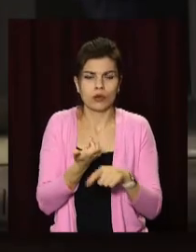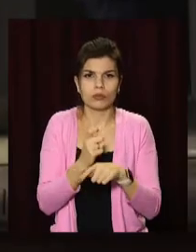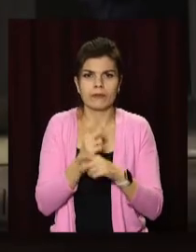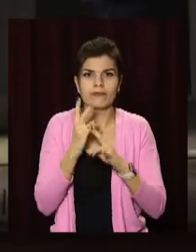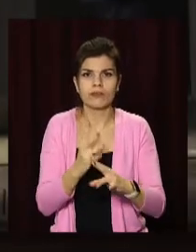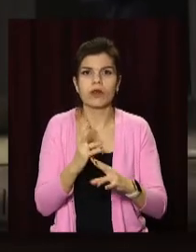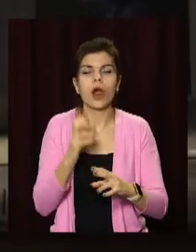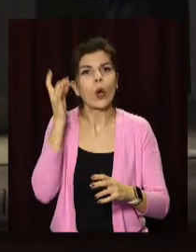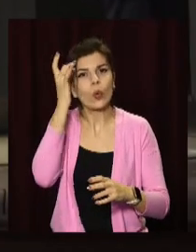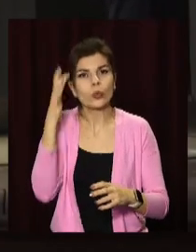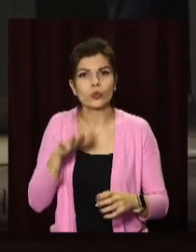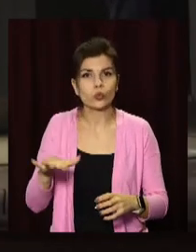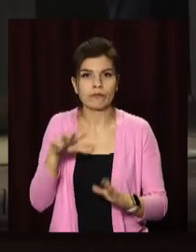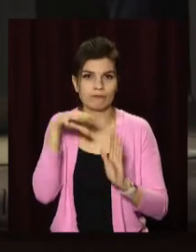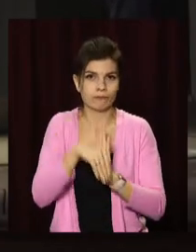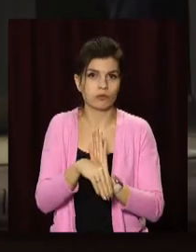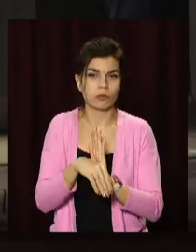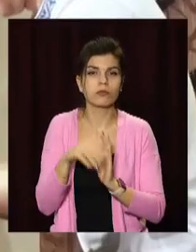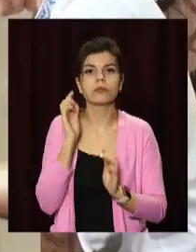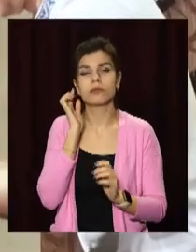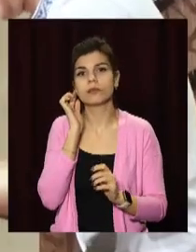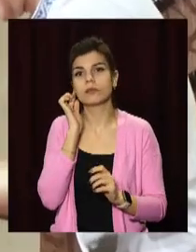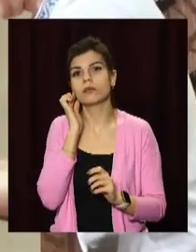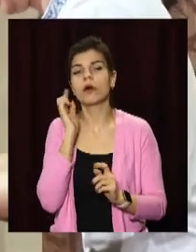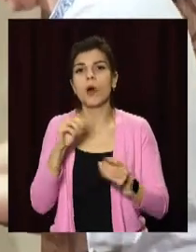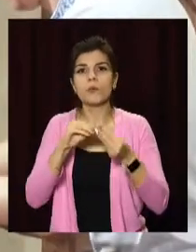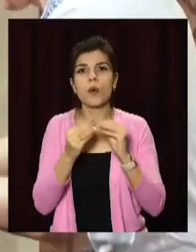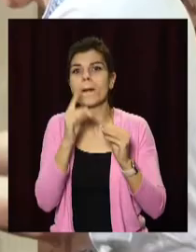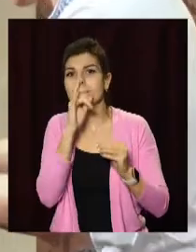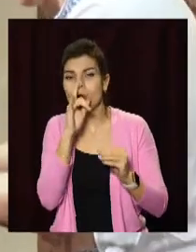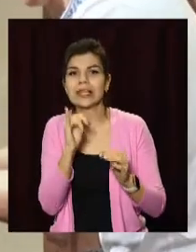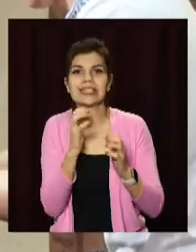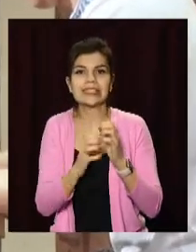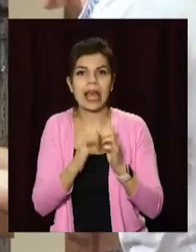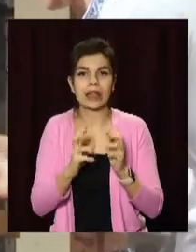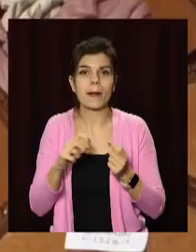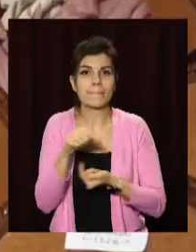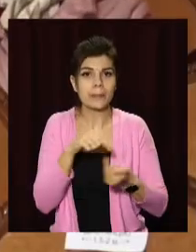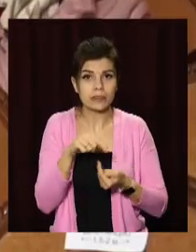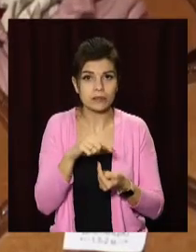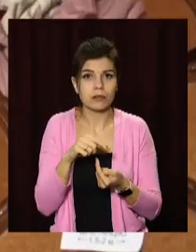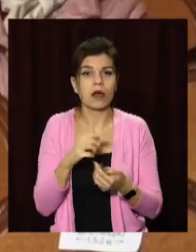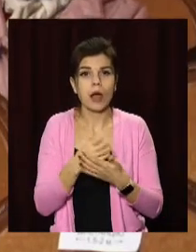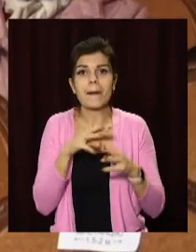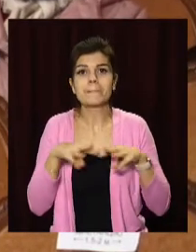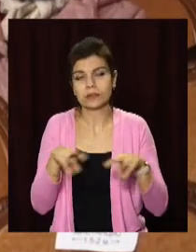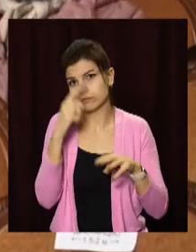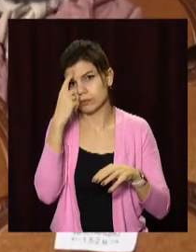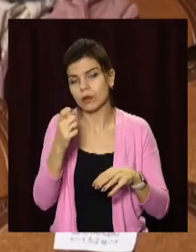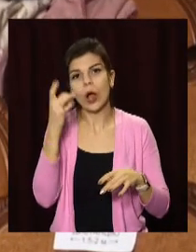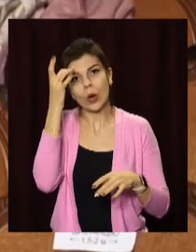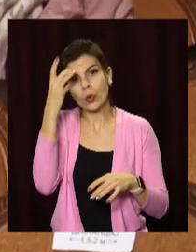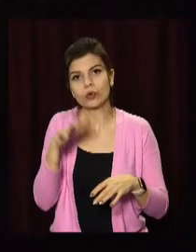шкоди сфері культури, зокрема. Непереливки будуть також малому та середньому бізнесу. Міністр наголосив, заклади